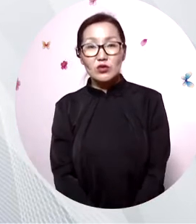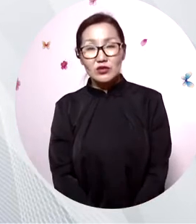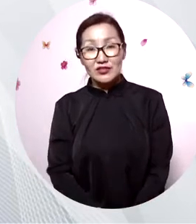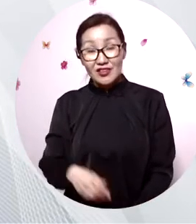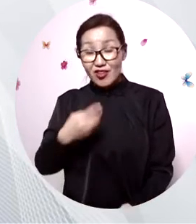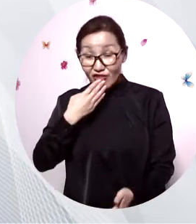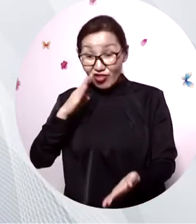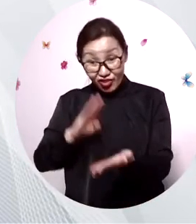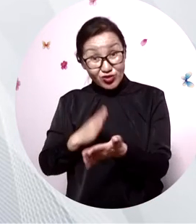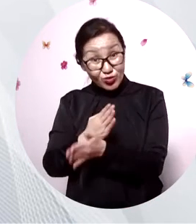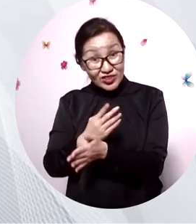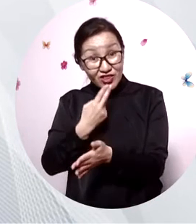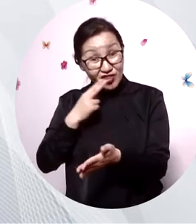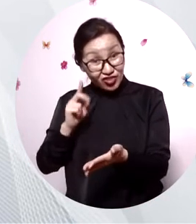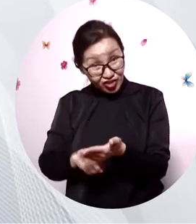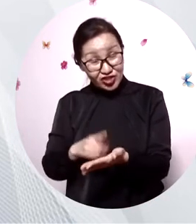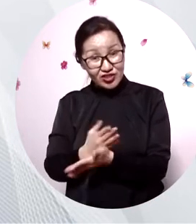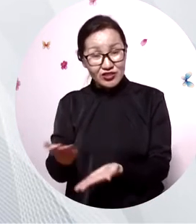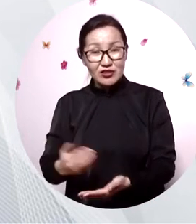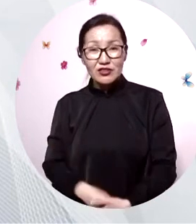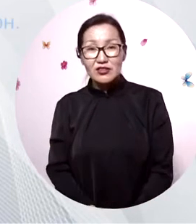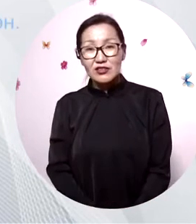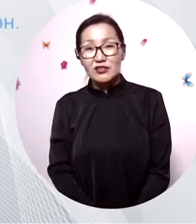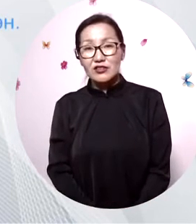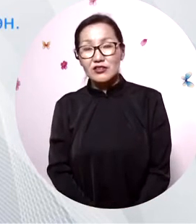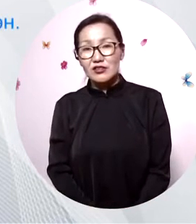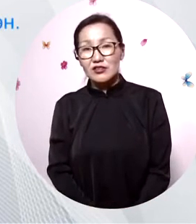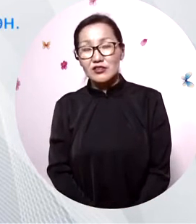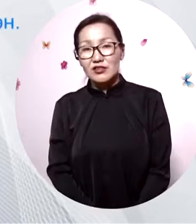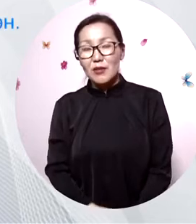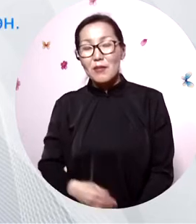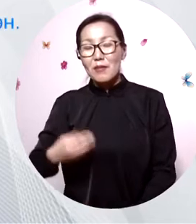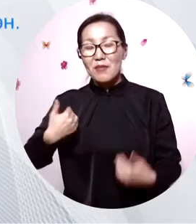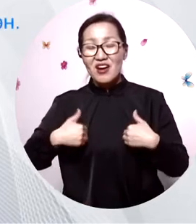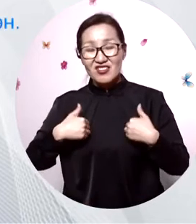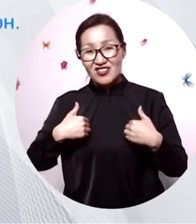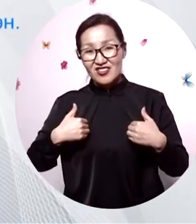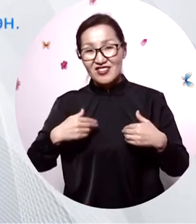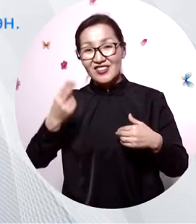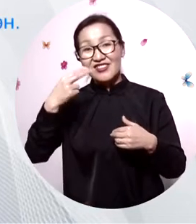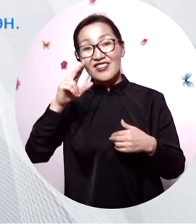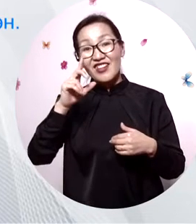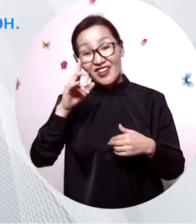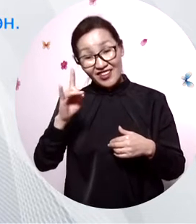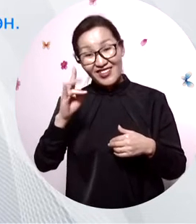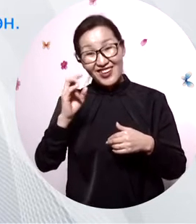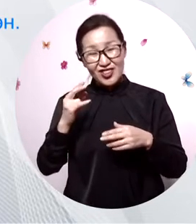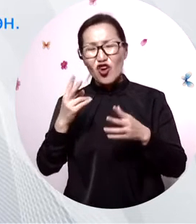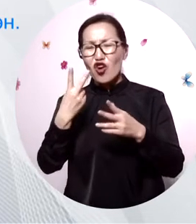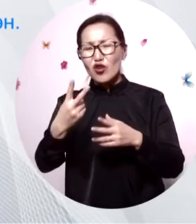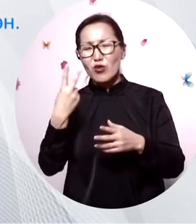За нэг нотлсон байна тий. Юу байж болох вэ гэдгийг харъя. Багш дэлгэр насан